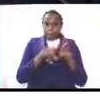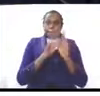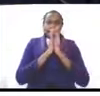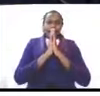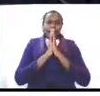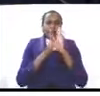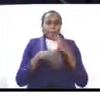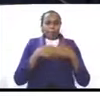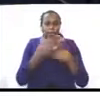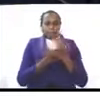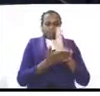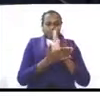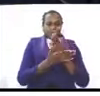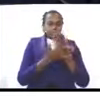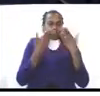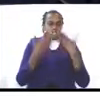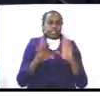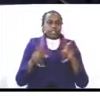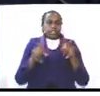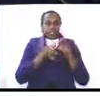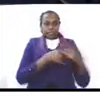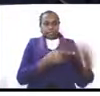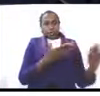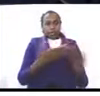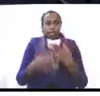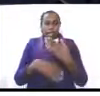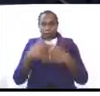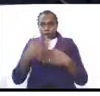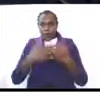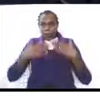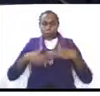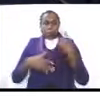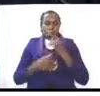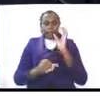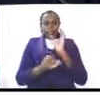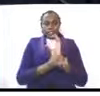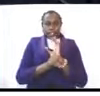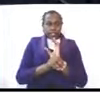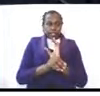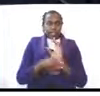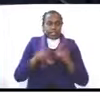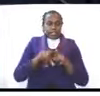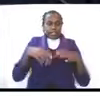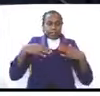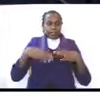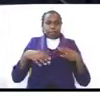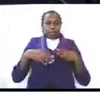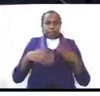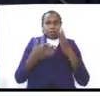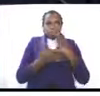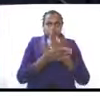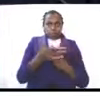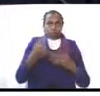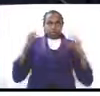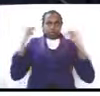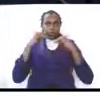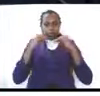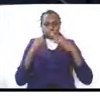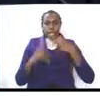maombi. Na tunawakaribisha nyinyi mlio kanisani. Na kwa niaba ya kasisi